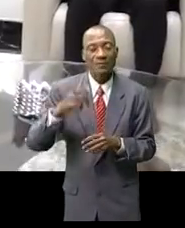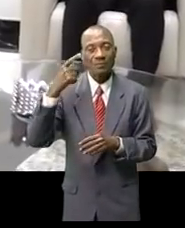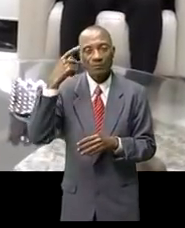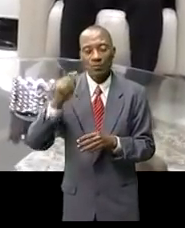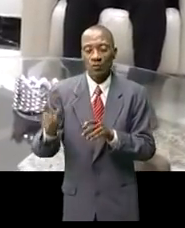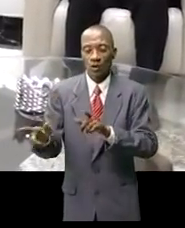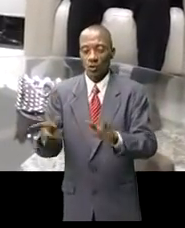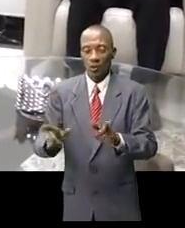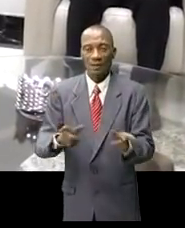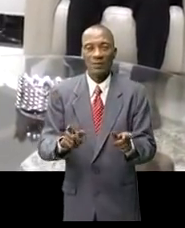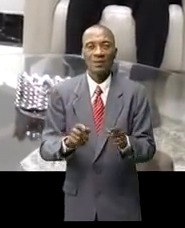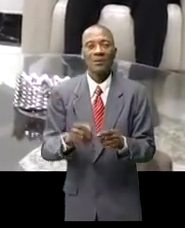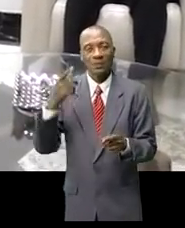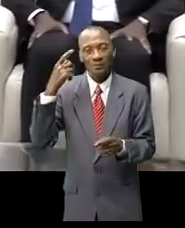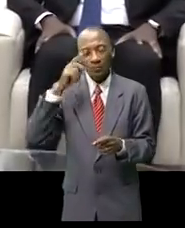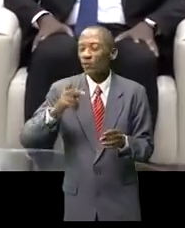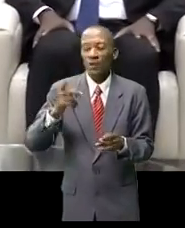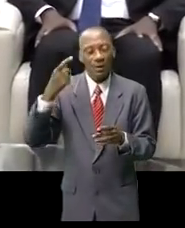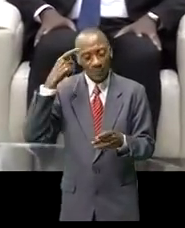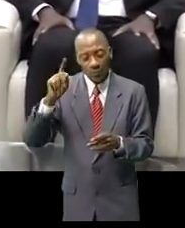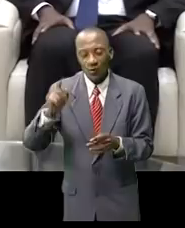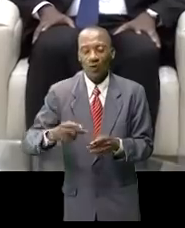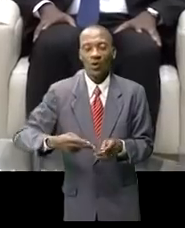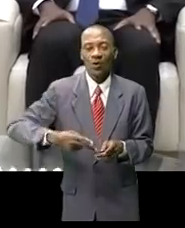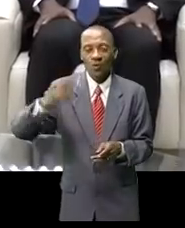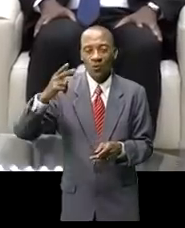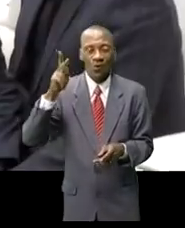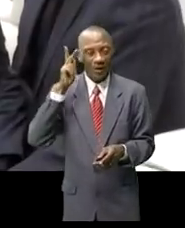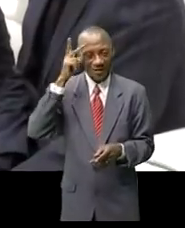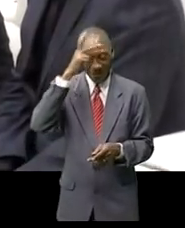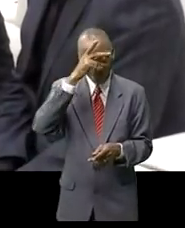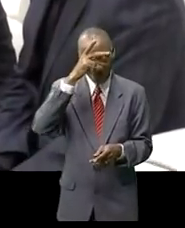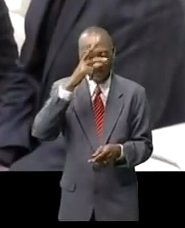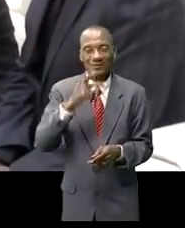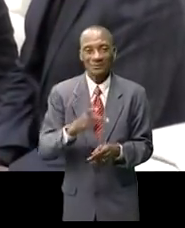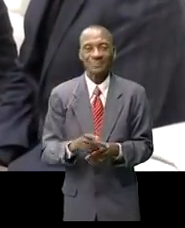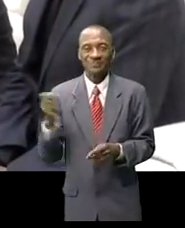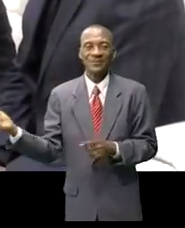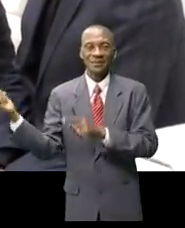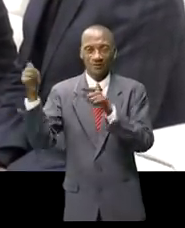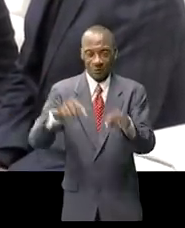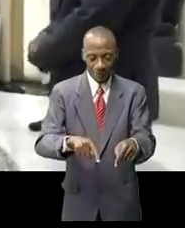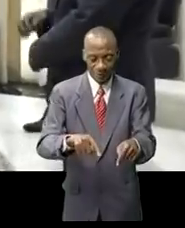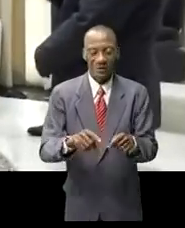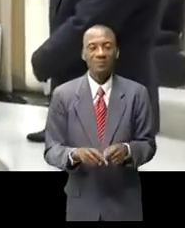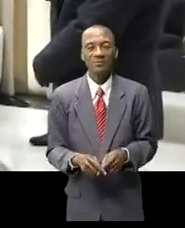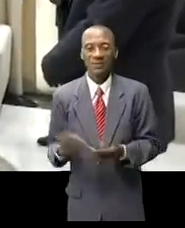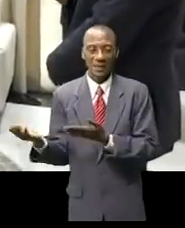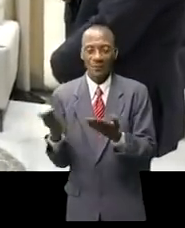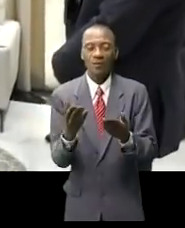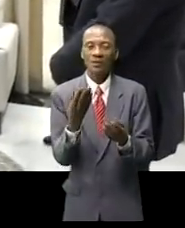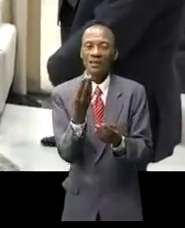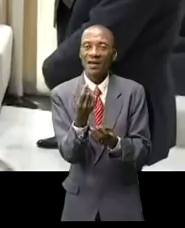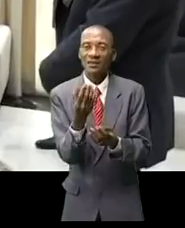Jean-Michel Samalou Kondé Kyenge, Gabriel Kyungwa Kumwanza, président de cette institution provinciale, a apporté au chef du gouvernement